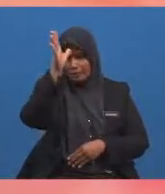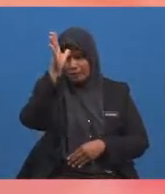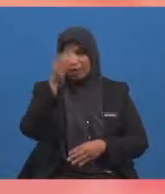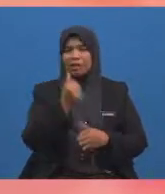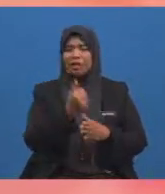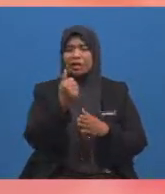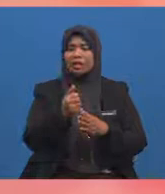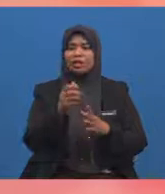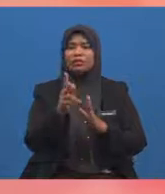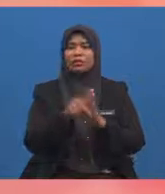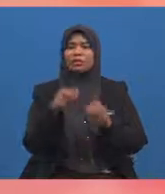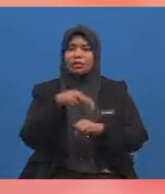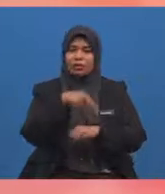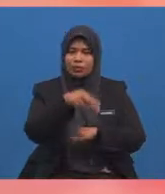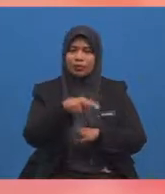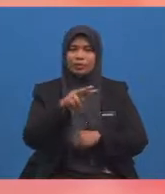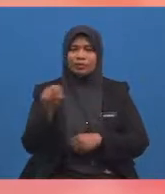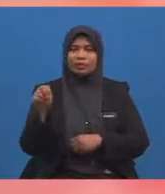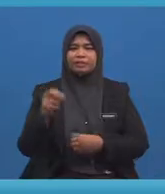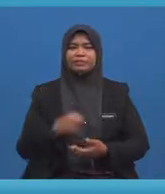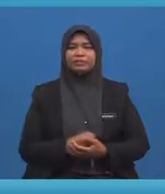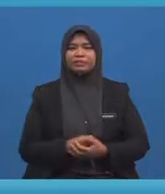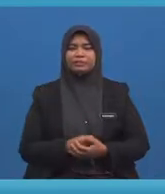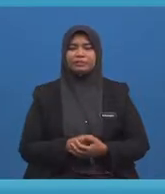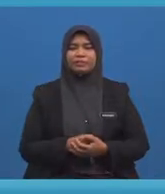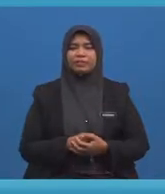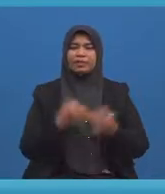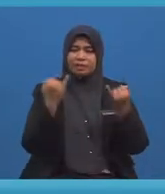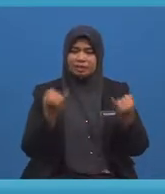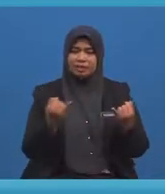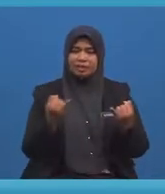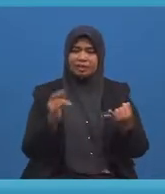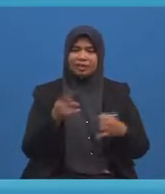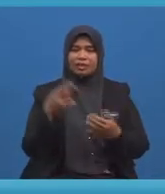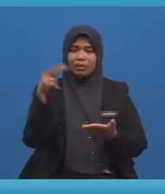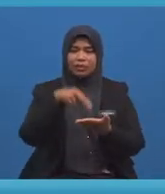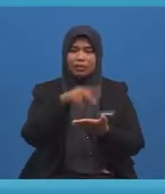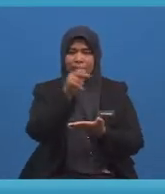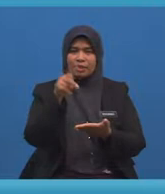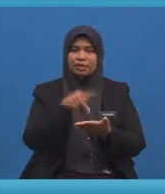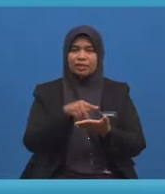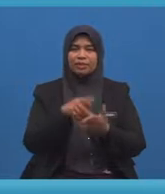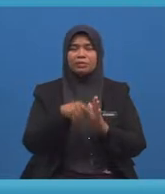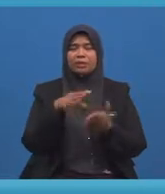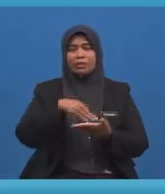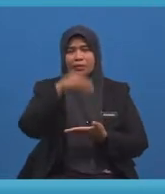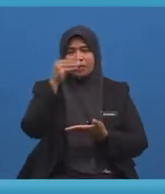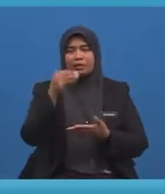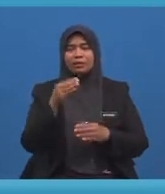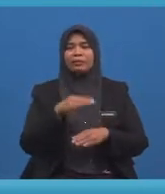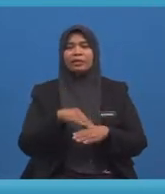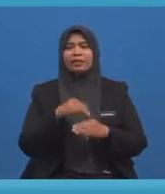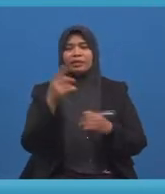bapa atau keturunannya. Okey, sekarang mari kita ulang kaji semula